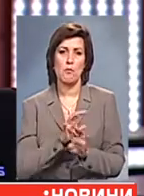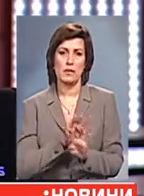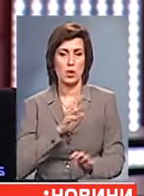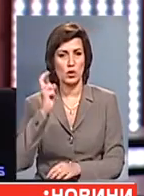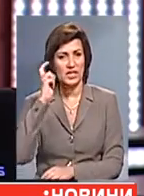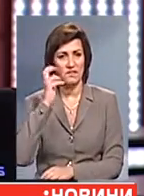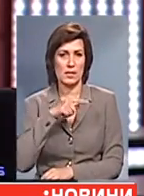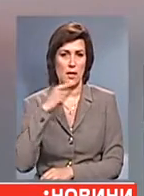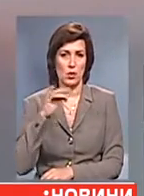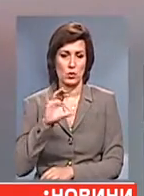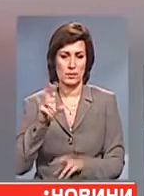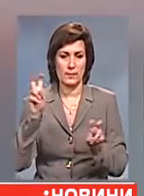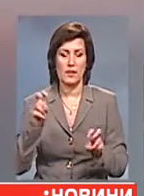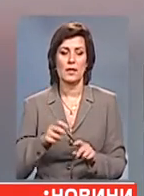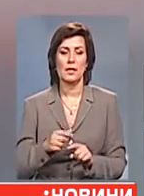Русь».